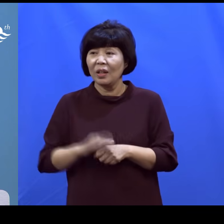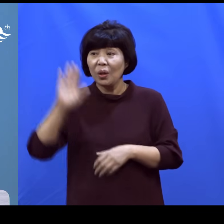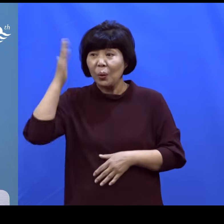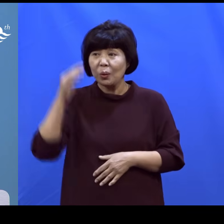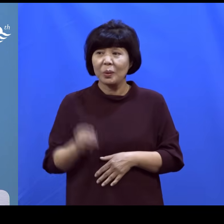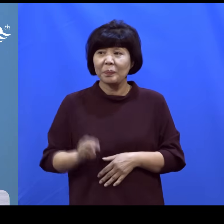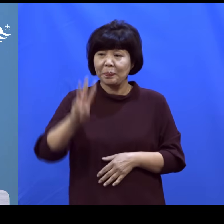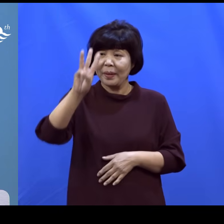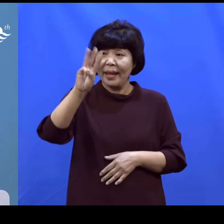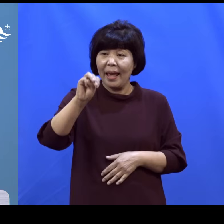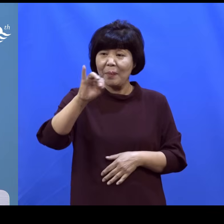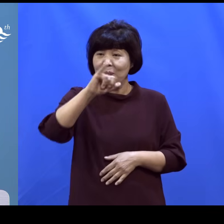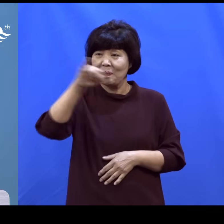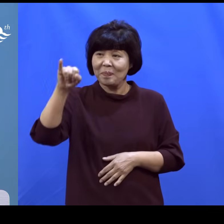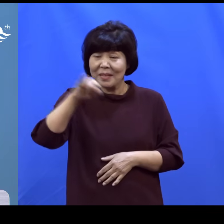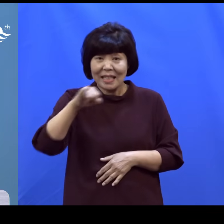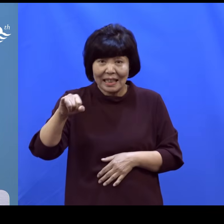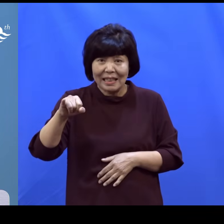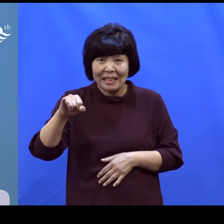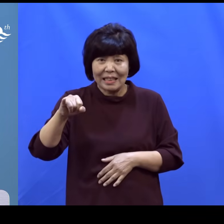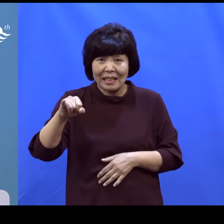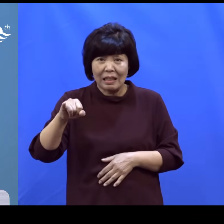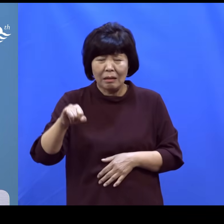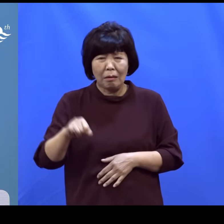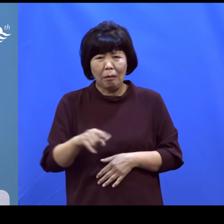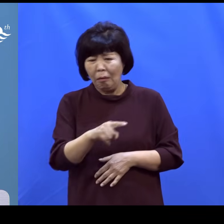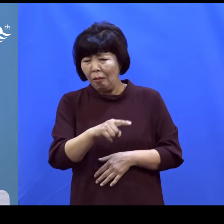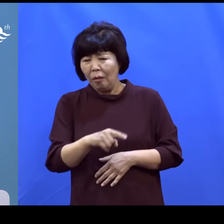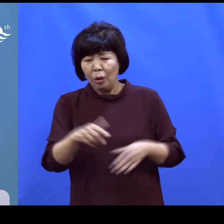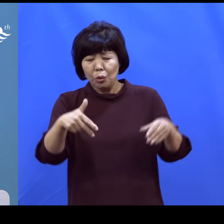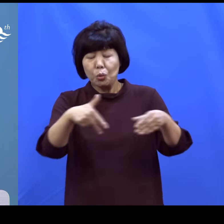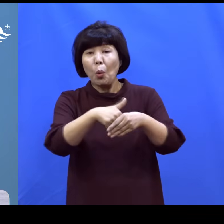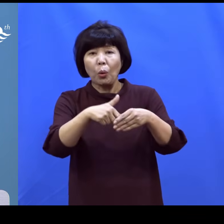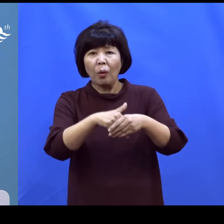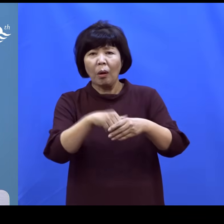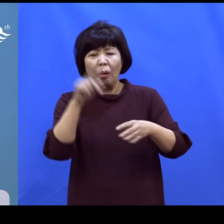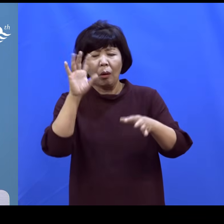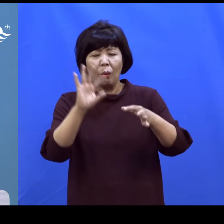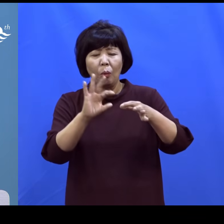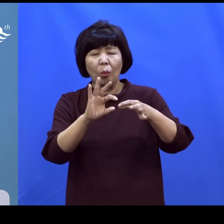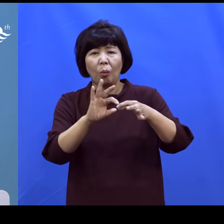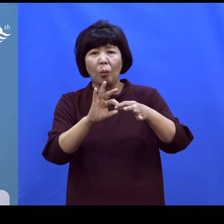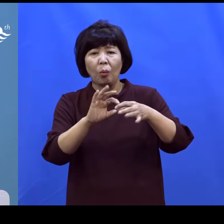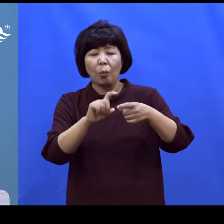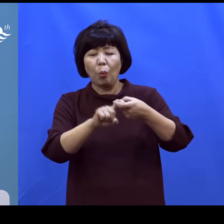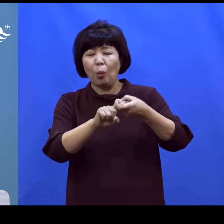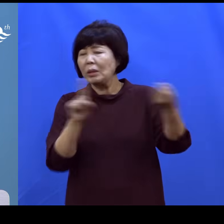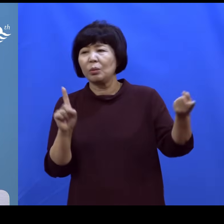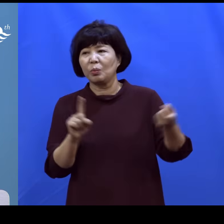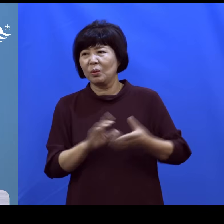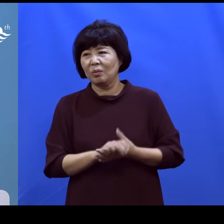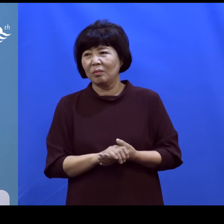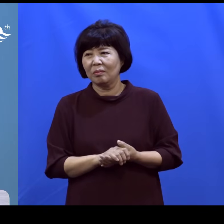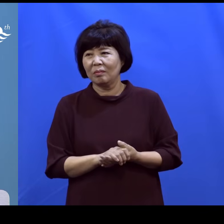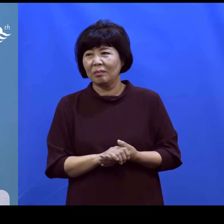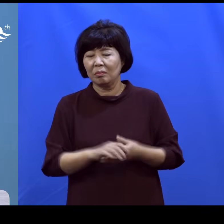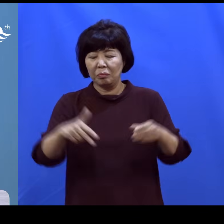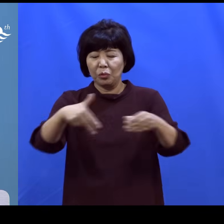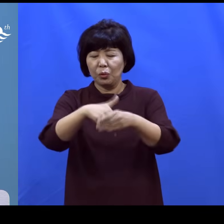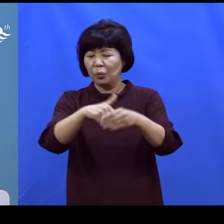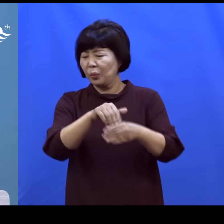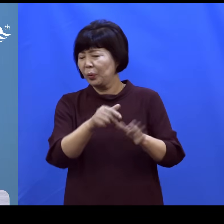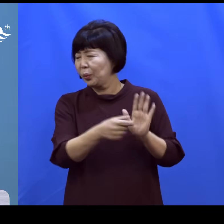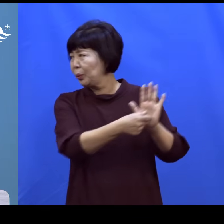이렇게 종교에 대해서 관심이 없어요. 무종교예요. 탈종교화 시대예요. 그런데 여러분, 요즘